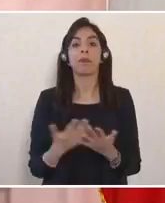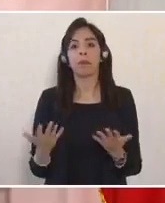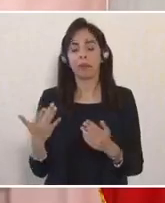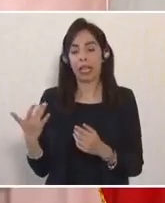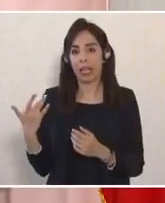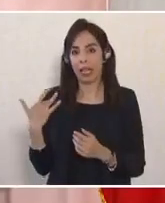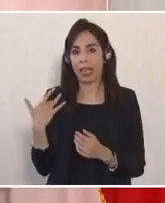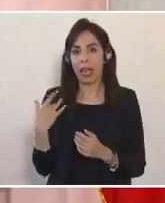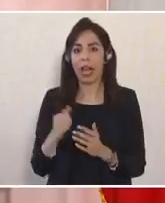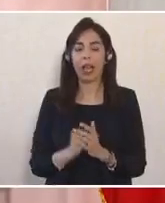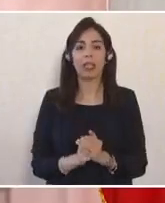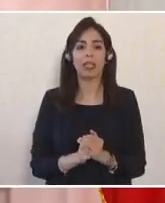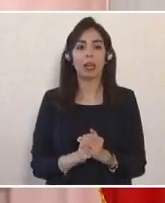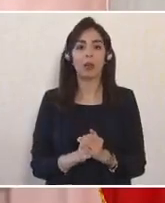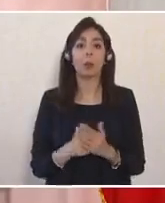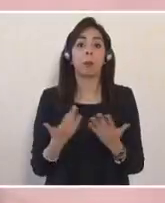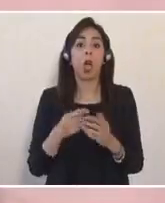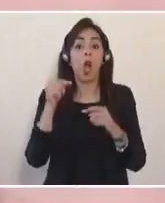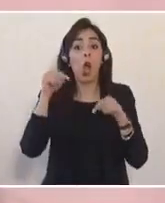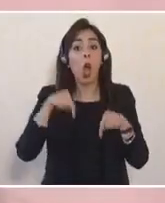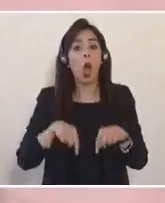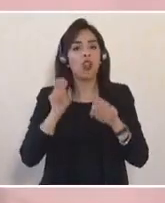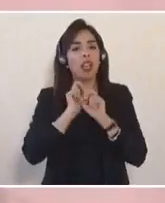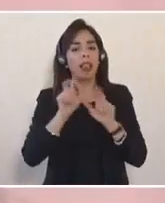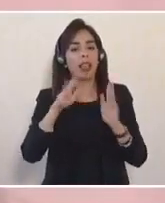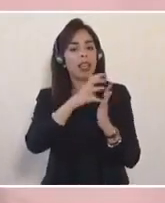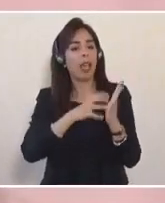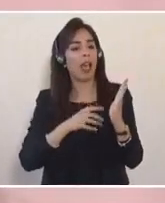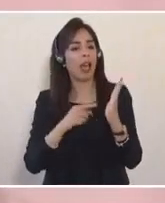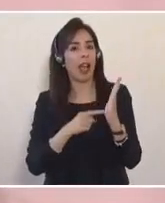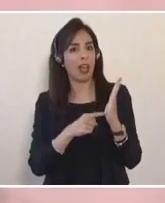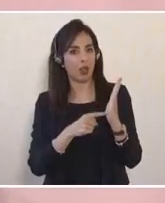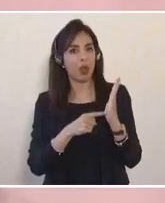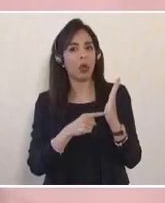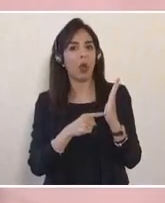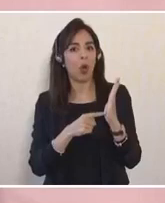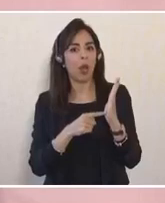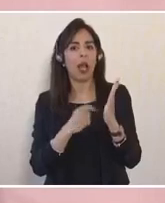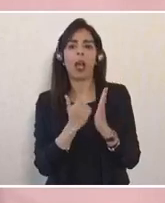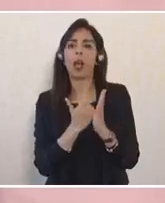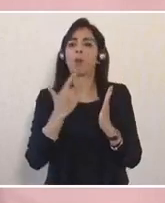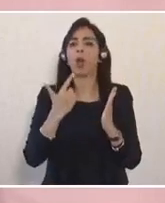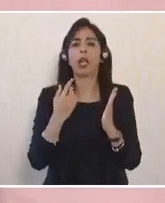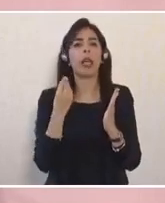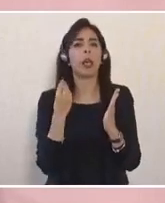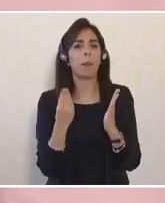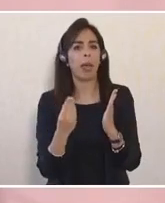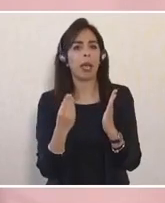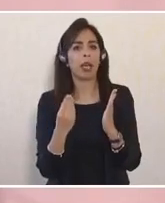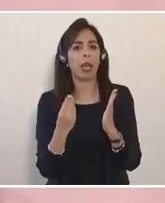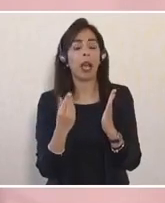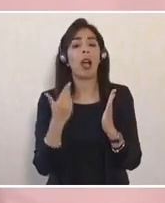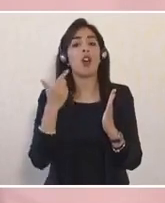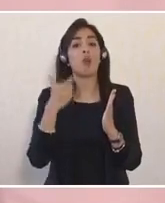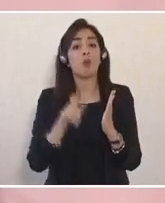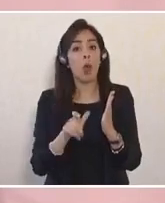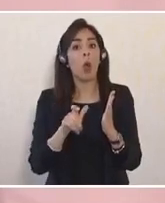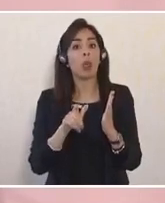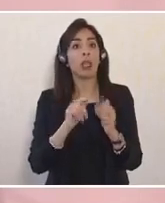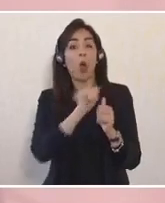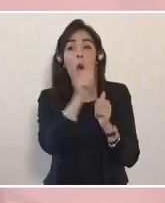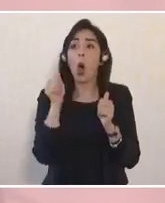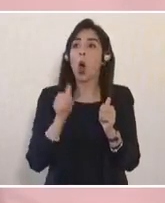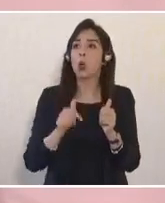La forza della dichiarazione di oggi viene prima di tutto dalla sincerità degli impegni